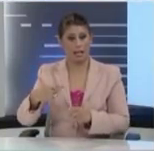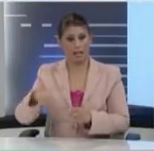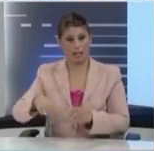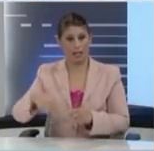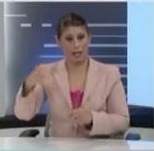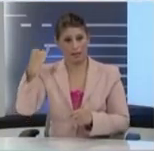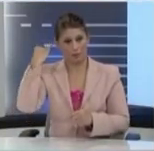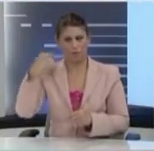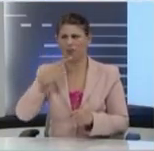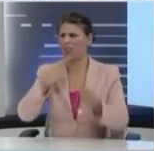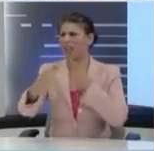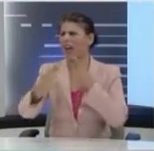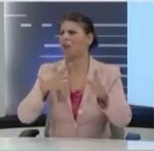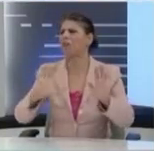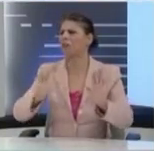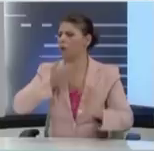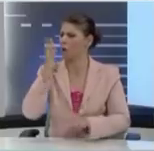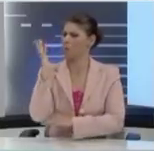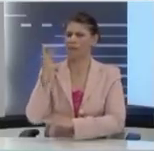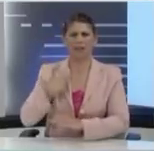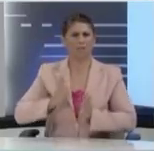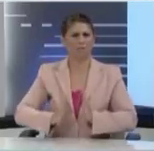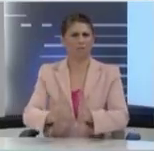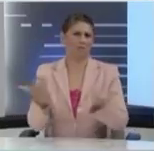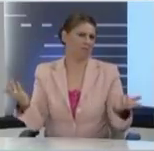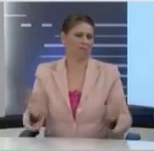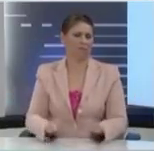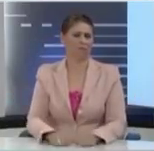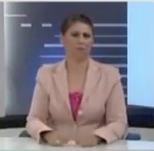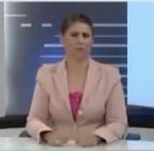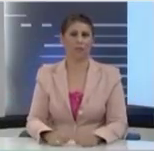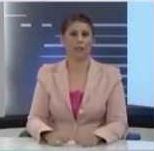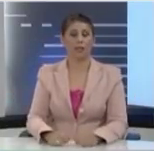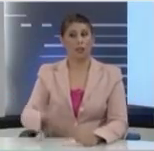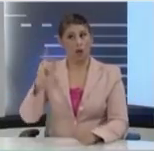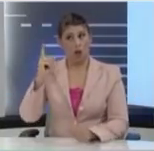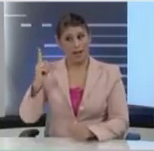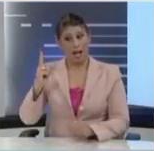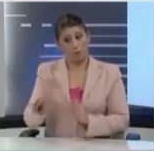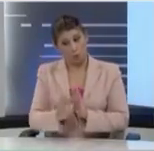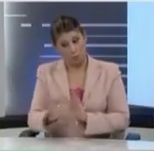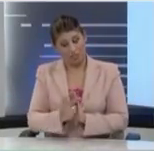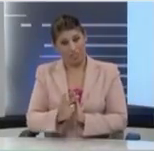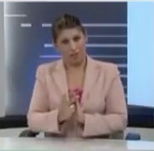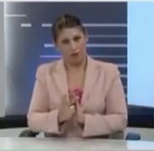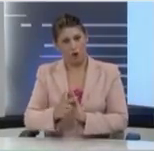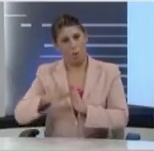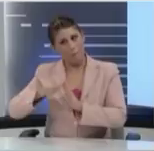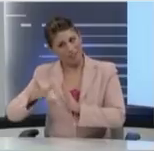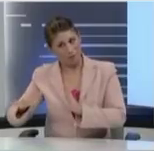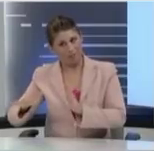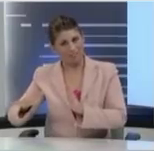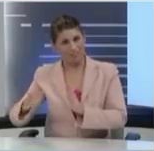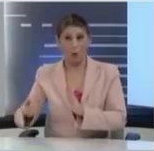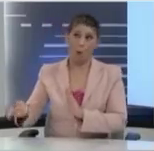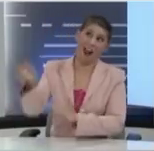ησυχία. Κύριε Πρόεδρε, εγώ δεν κάνω διάλογο, συνεχίζω την ομιλία μου. Βγήκε λοιπόν ο ένας εκ των δύο αντιπροέδρων, ο μετριοπαθής,